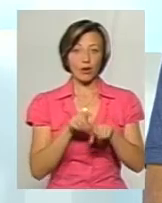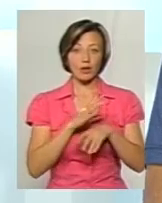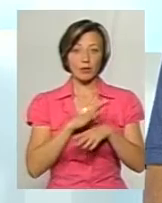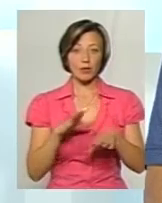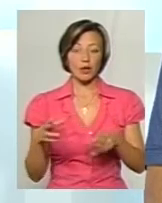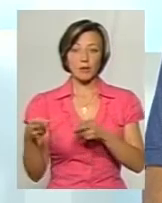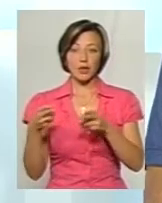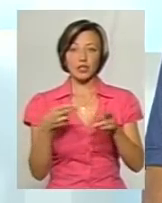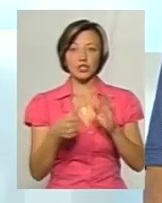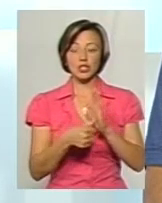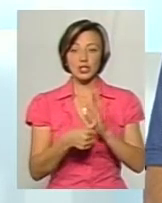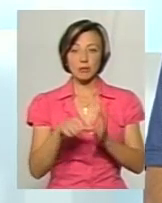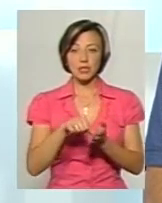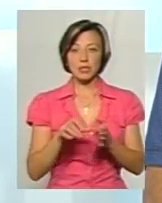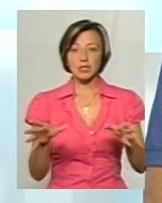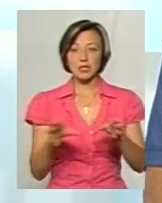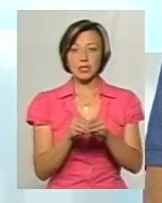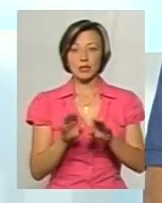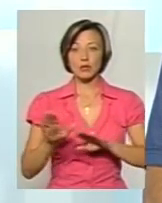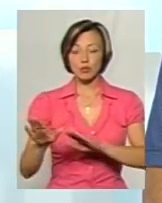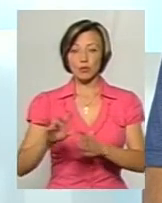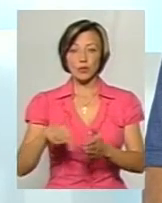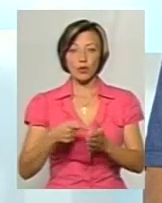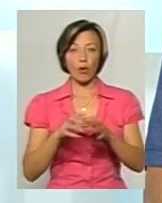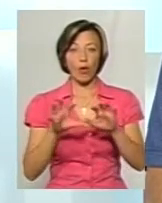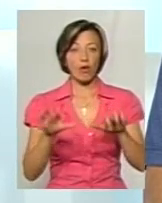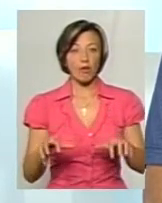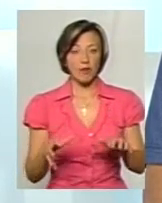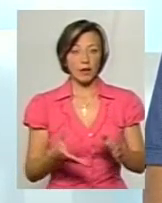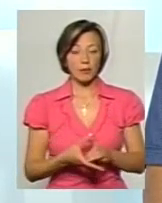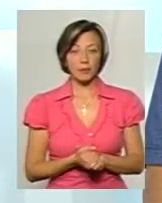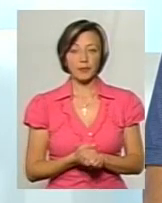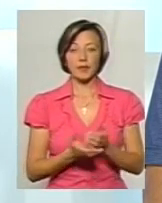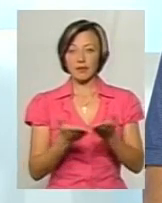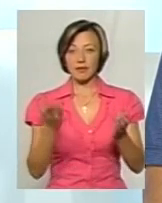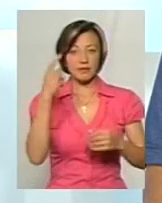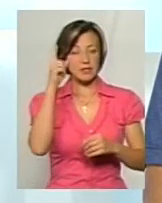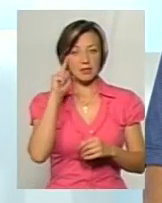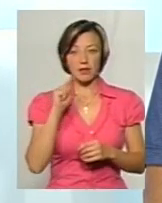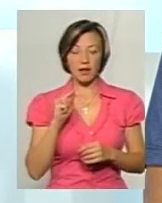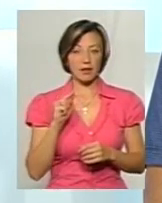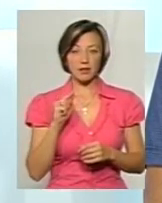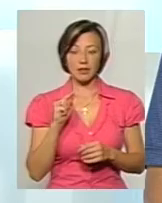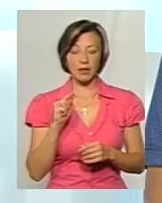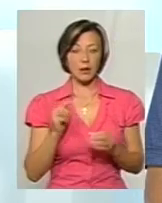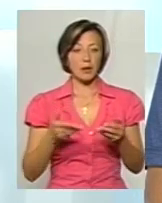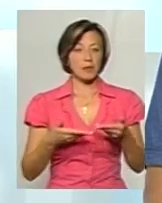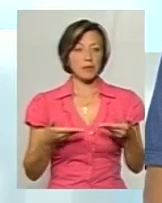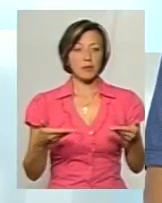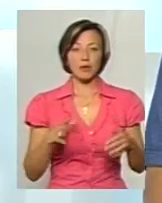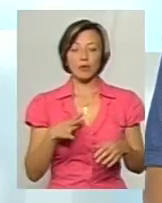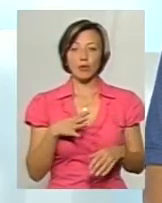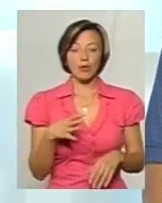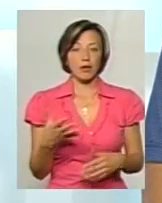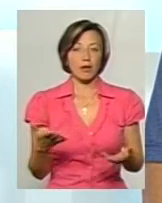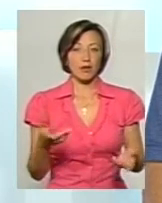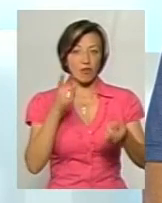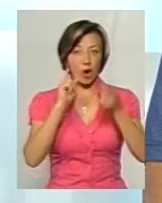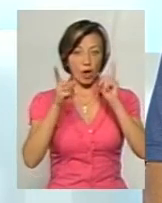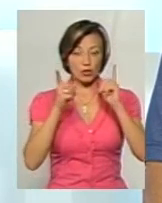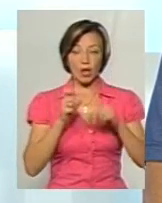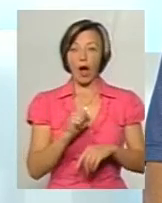6 представників з заступником голови міського голови. Ви знаєте, ми були вражені.